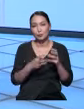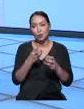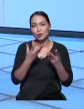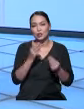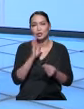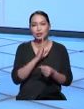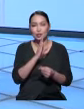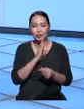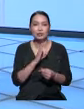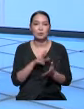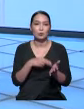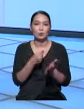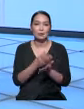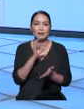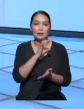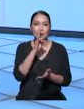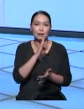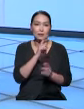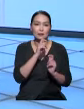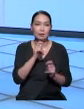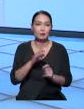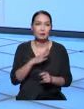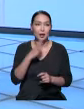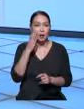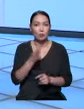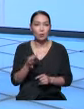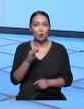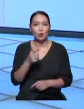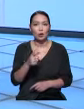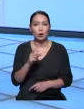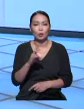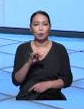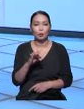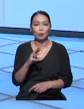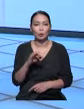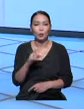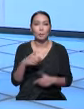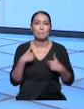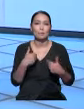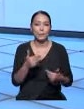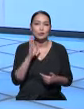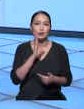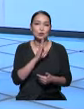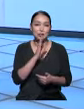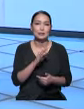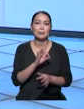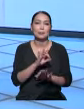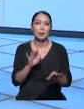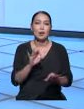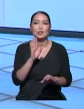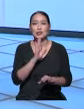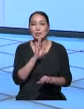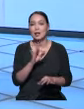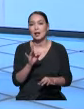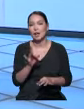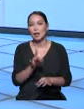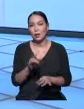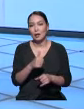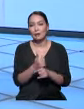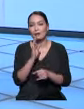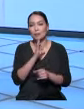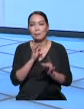Северного Казахстана. Аким области ГАУЭС Нурмухамбетов поздравил представительниц прекрасной половины региона с главным женским праздником в